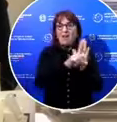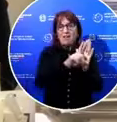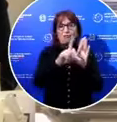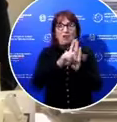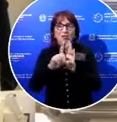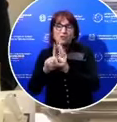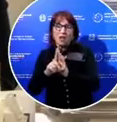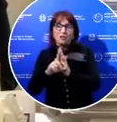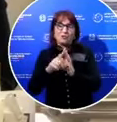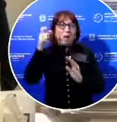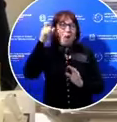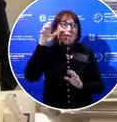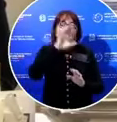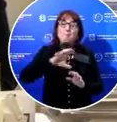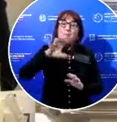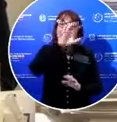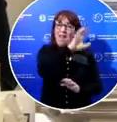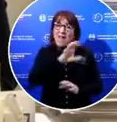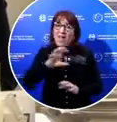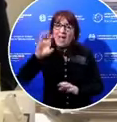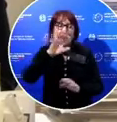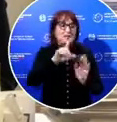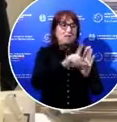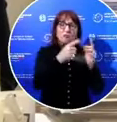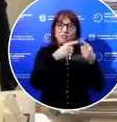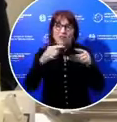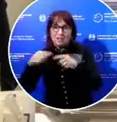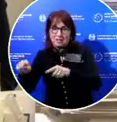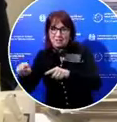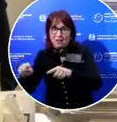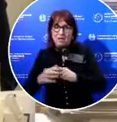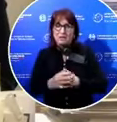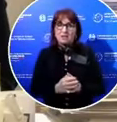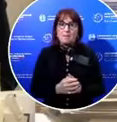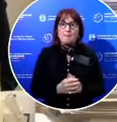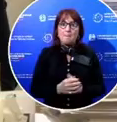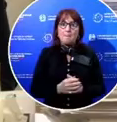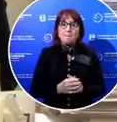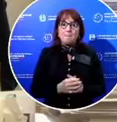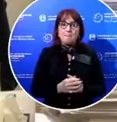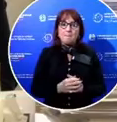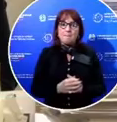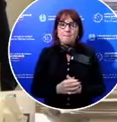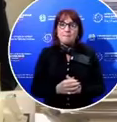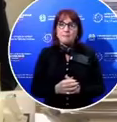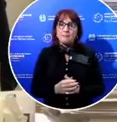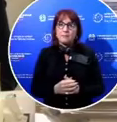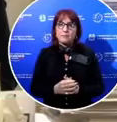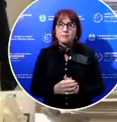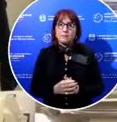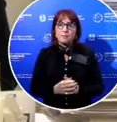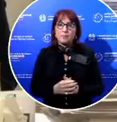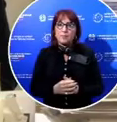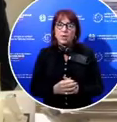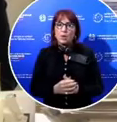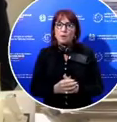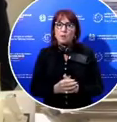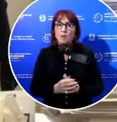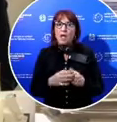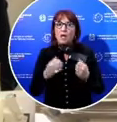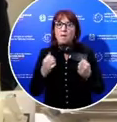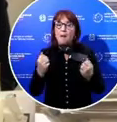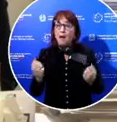legislazioni dei paesi interessati. E l'attività repressiva è però una delle leve principali che abbiamo